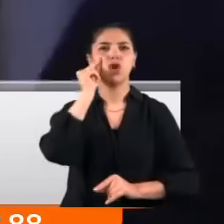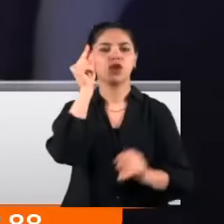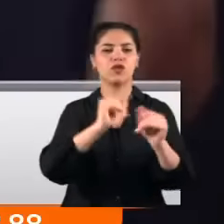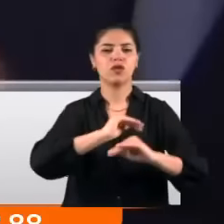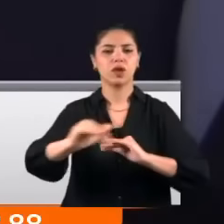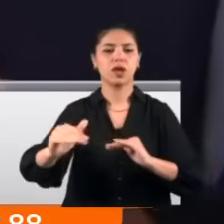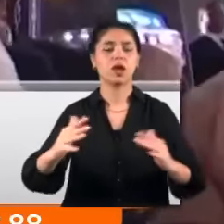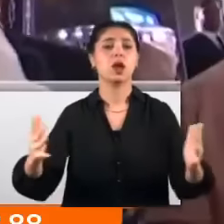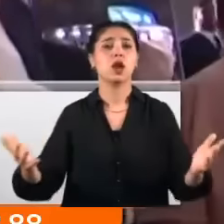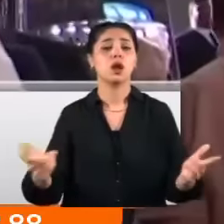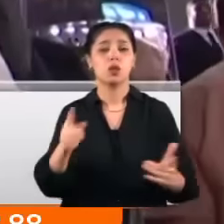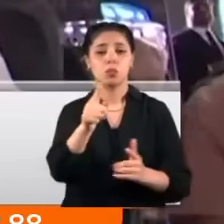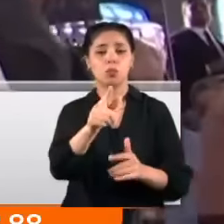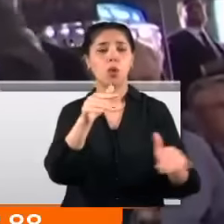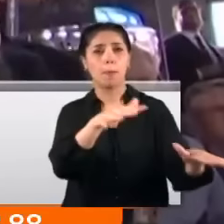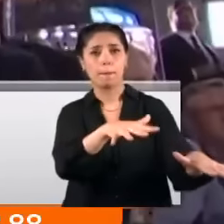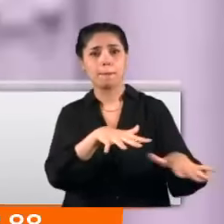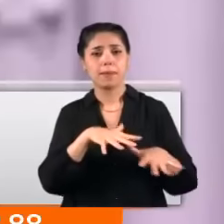kadar coşkulu geçti.